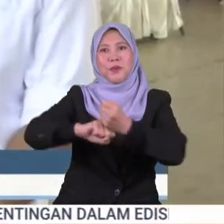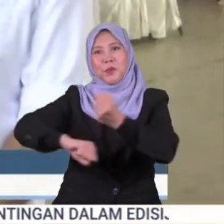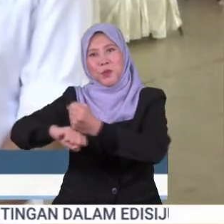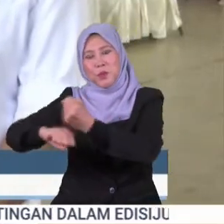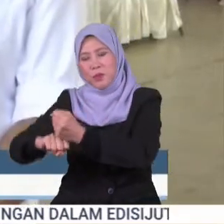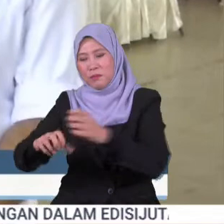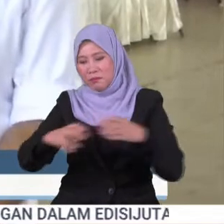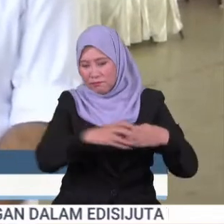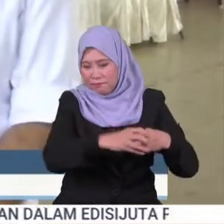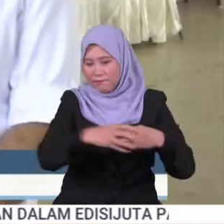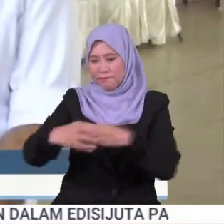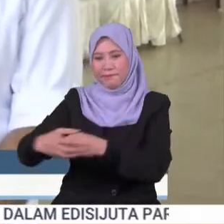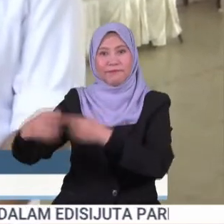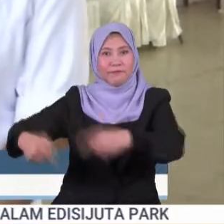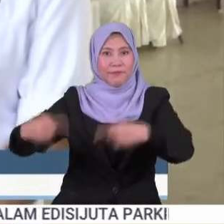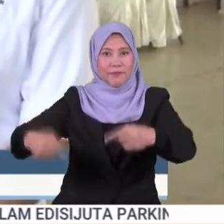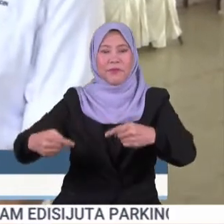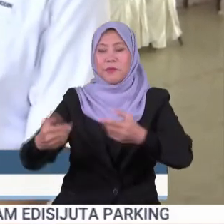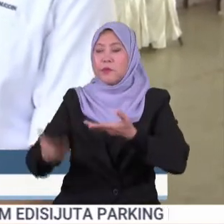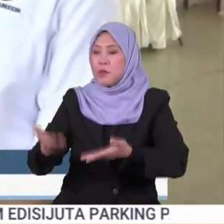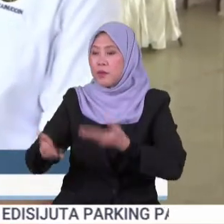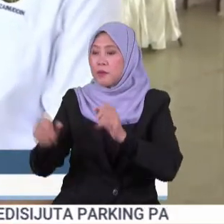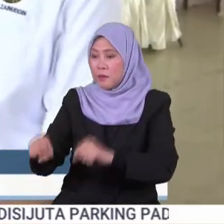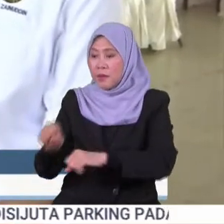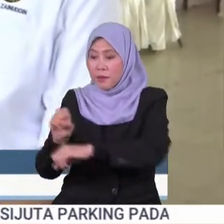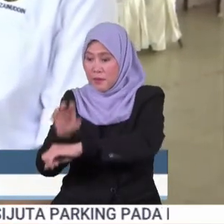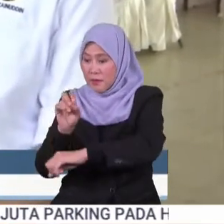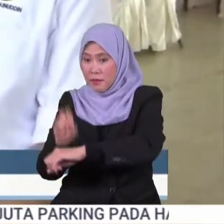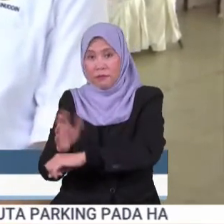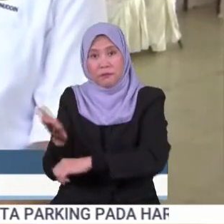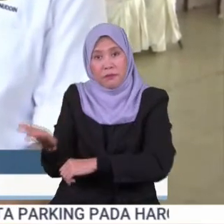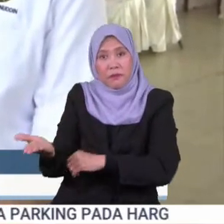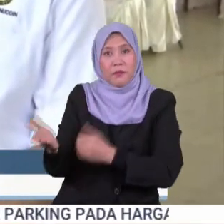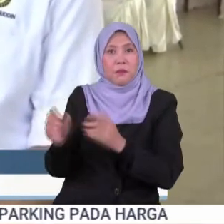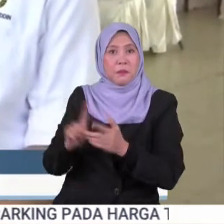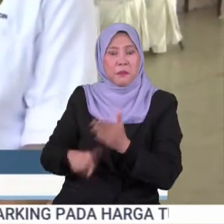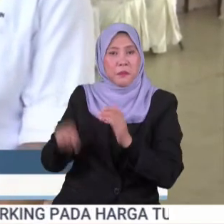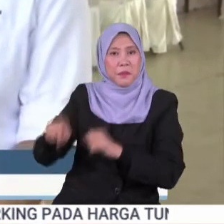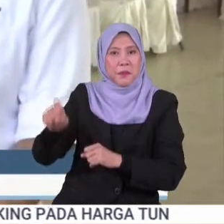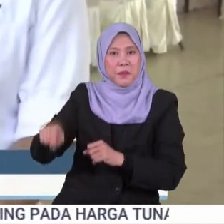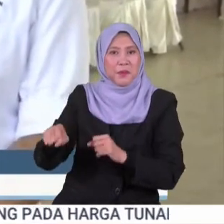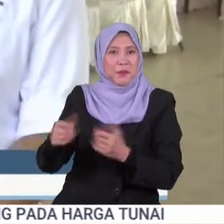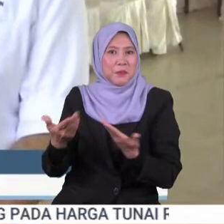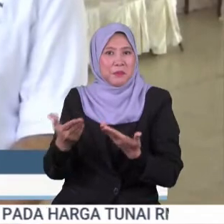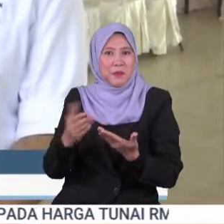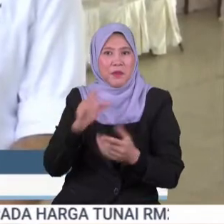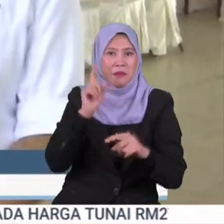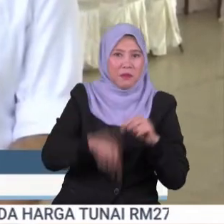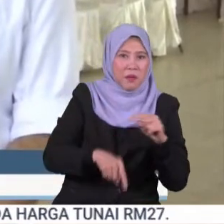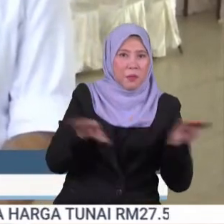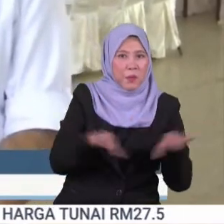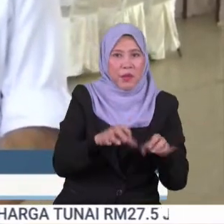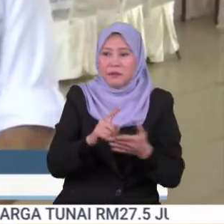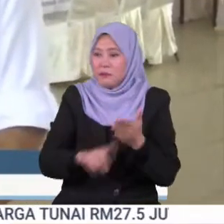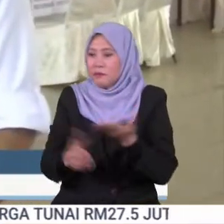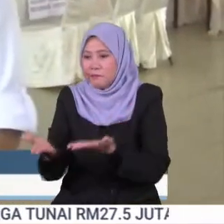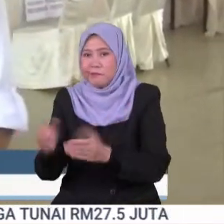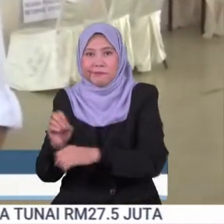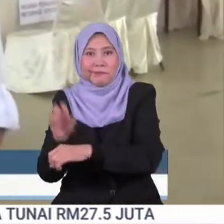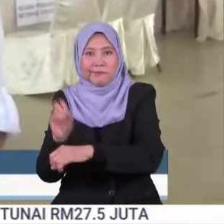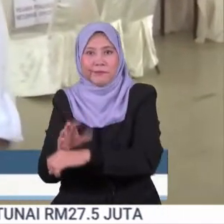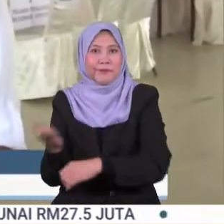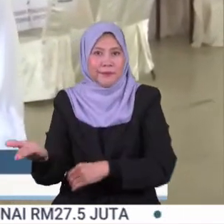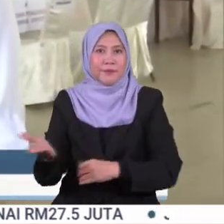penyokong parti-parti yang bertanding. Mungkin sedikit nasihat mengenai apa yang patut dilakukan, apa yang tak patut dilakukan?